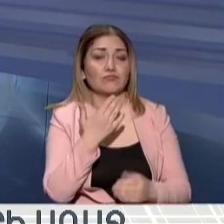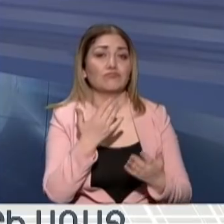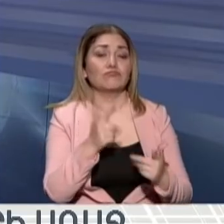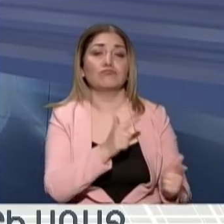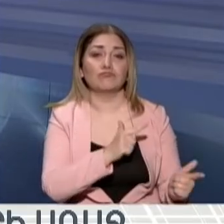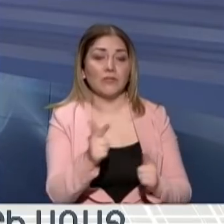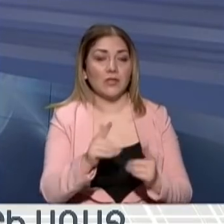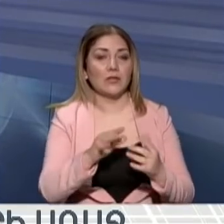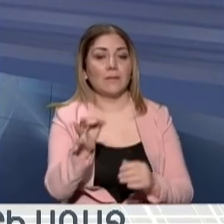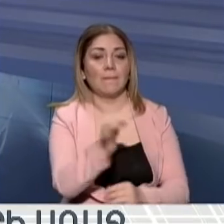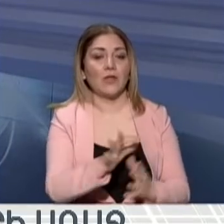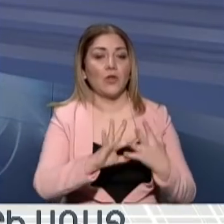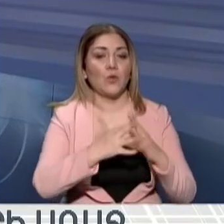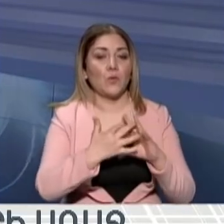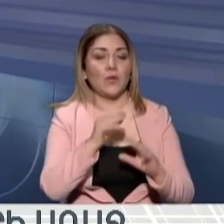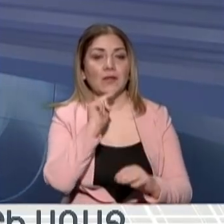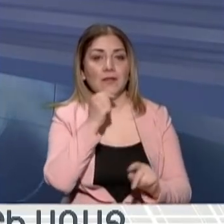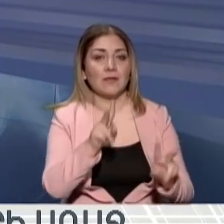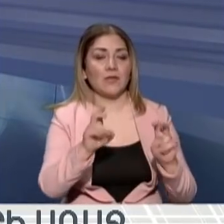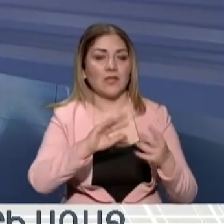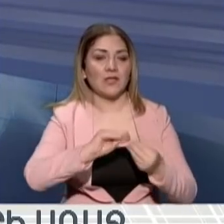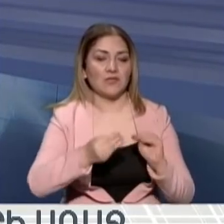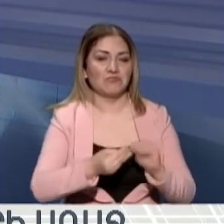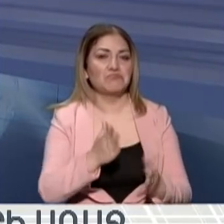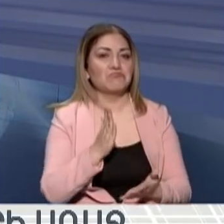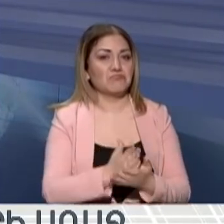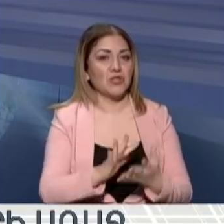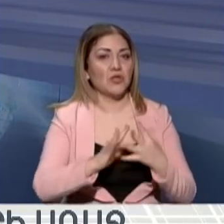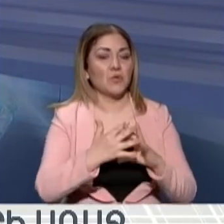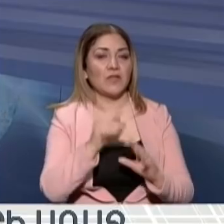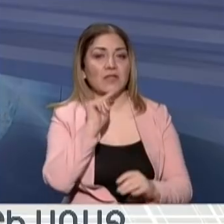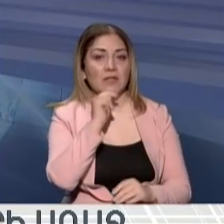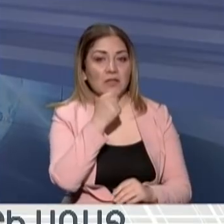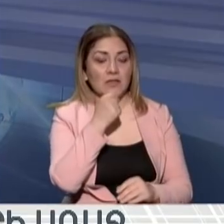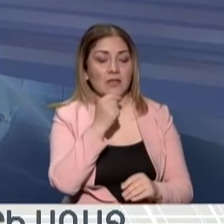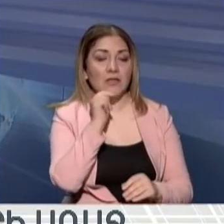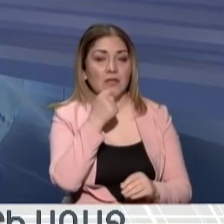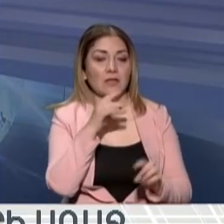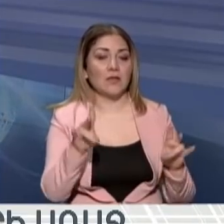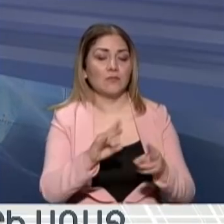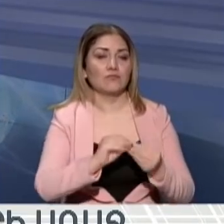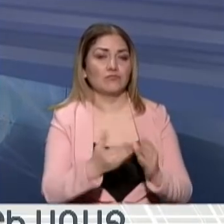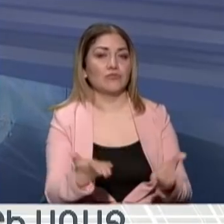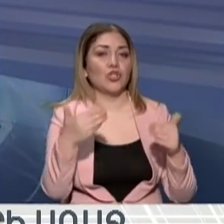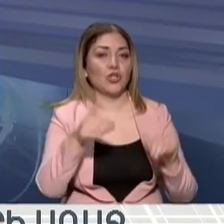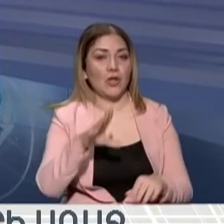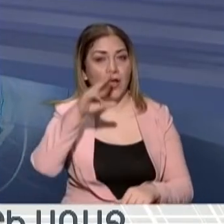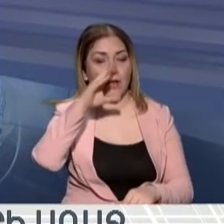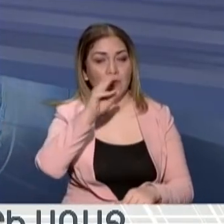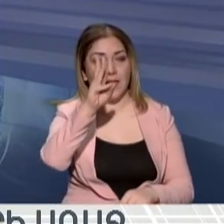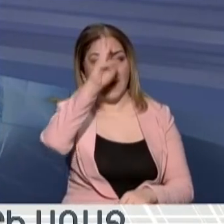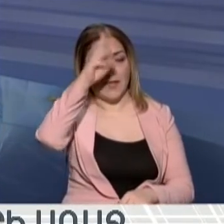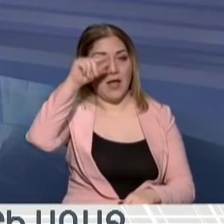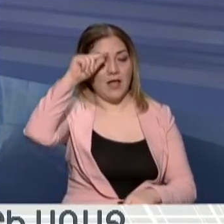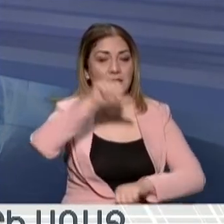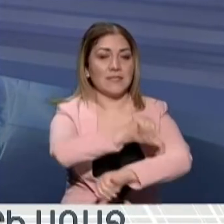են, մարզի գյուղատնտեսական ընկերությունները հիմա խնդիրներ ունեն, որոնք ըստ Էկոնոմիկայի նախարարի լուծելին։ Իսկ հայ-իրանական